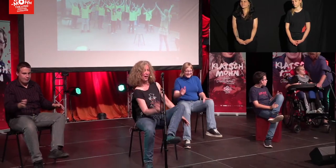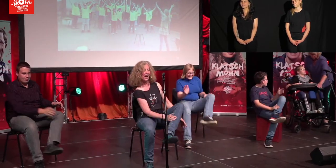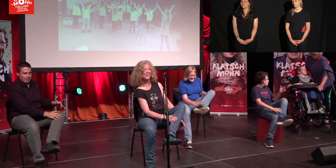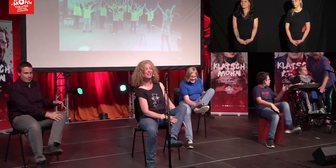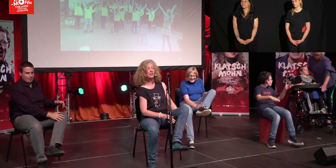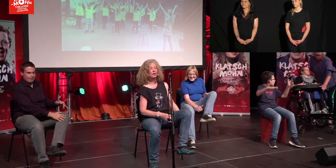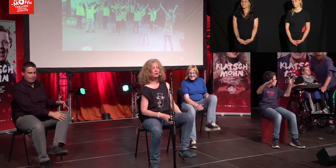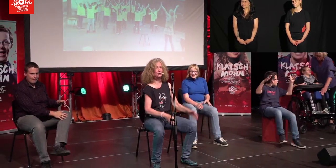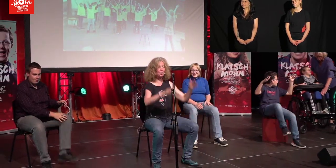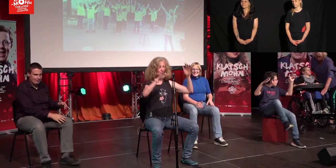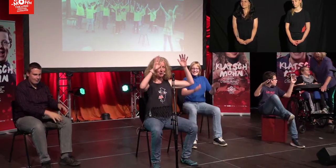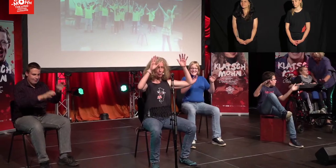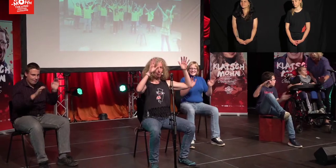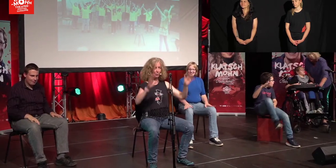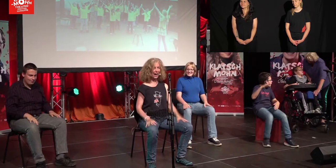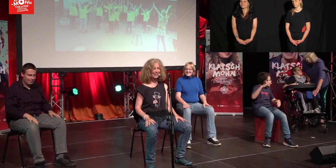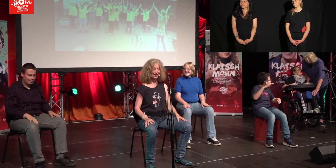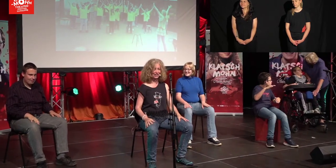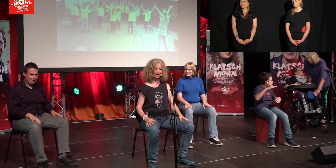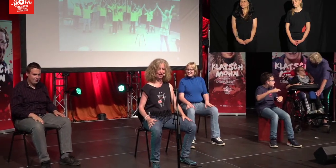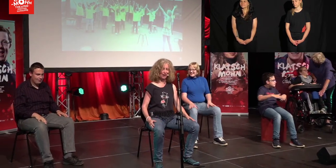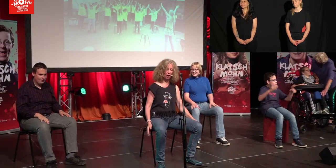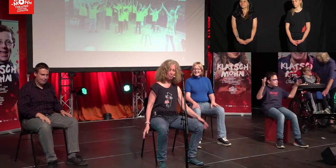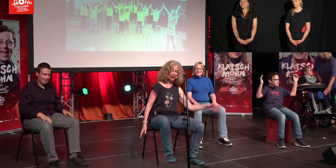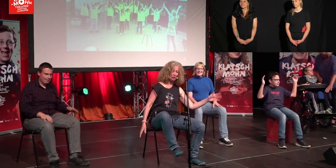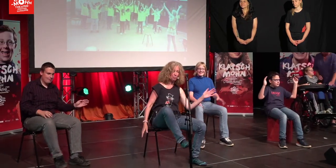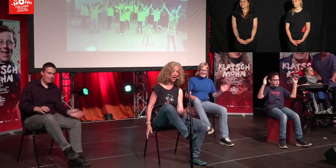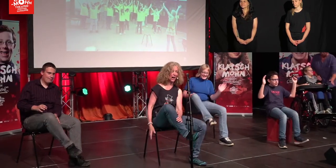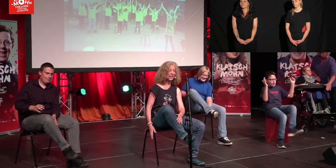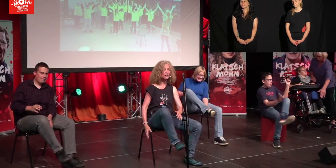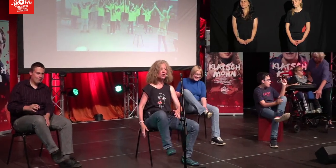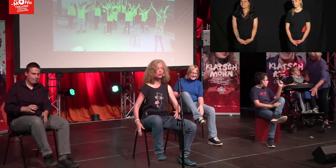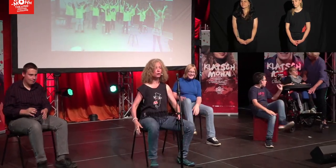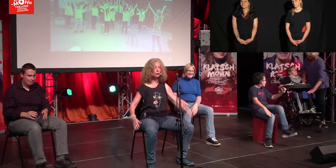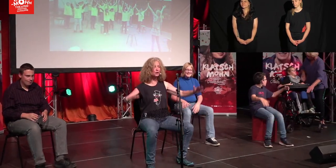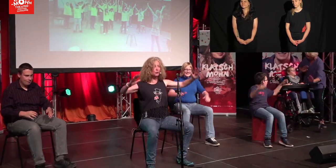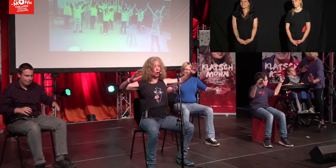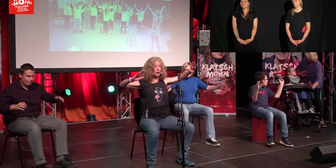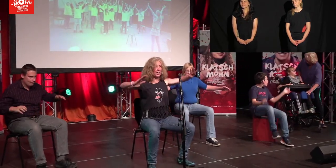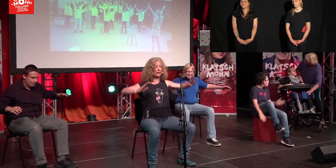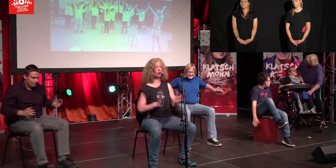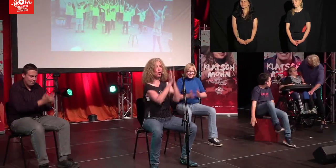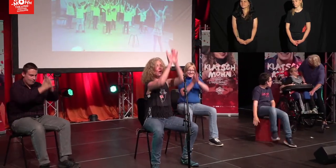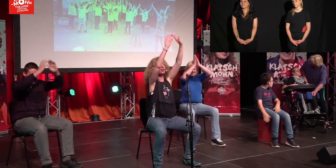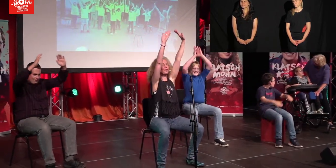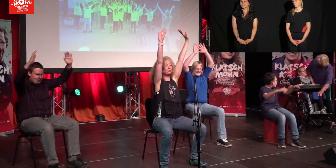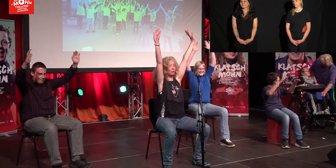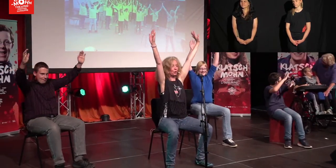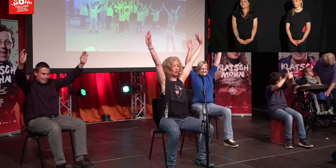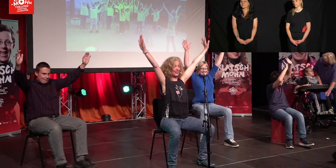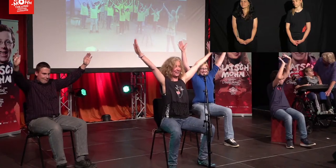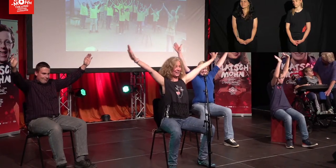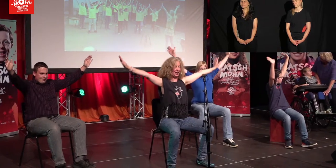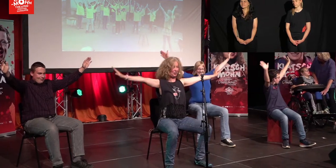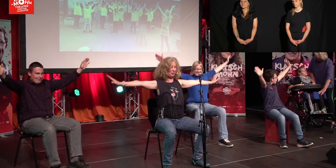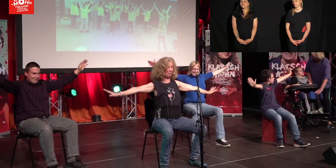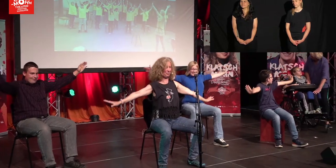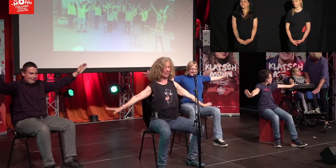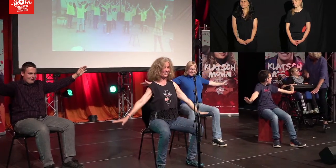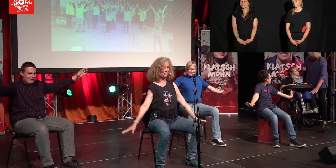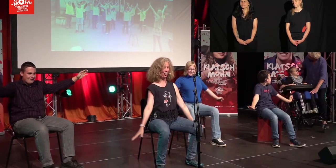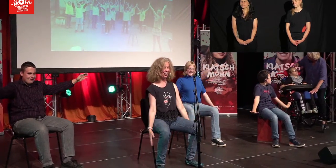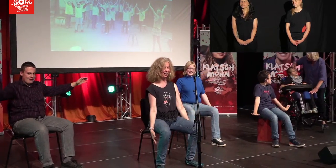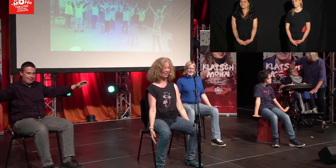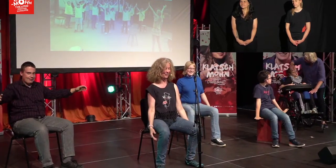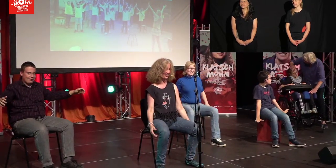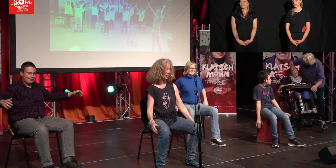Seite. Bein, Fuß, Patsch. Und dann nochmal Bein, Fuß und einen großen Bogen hier rum.